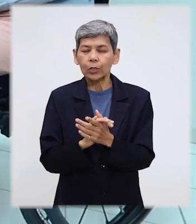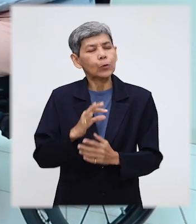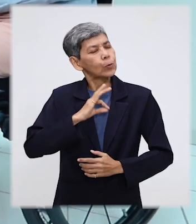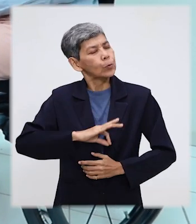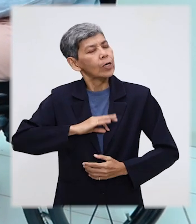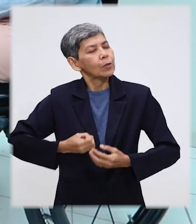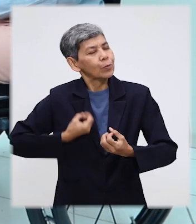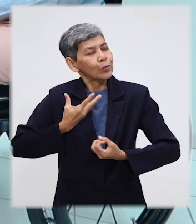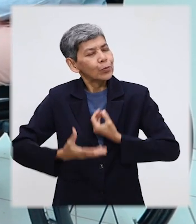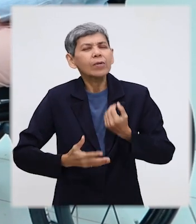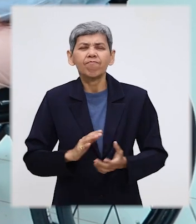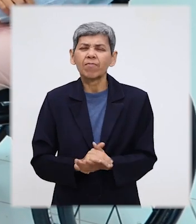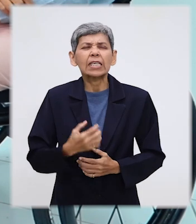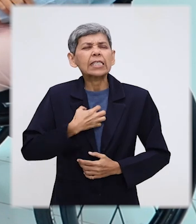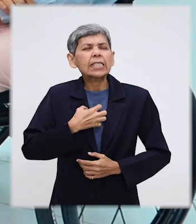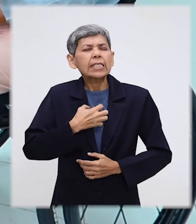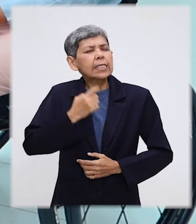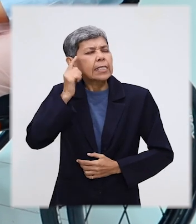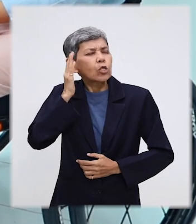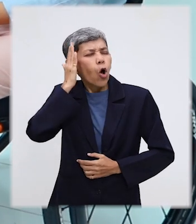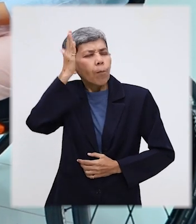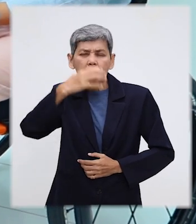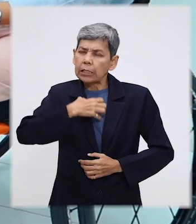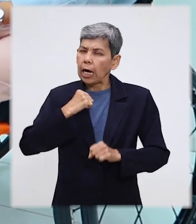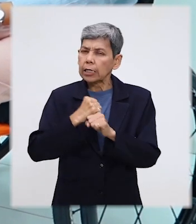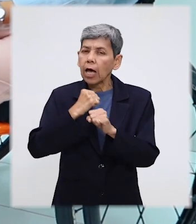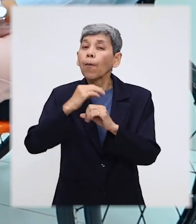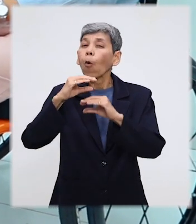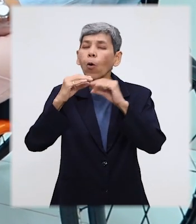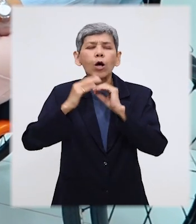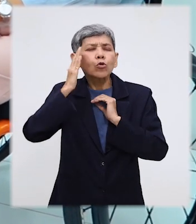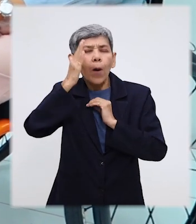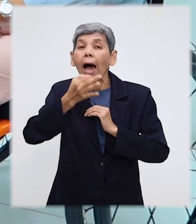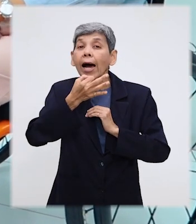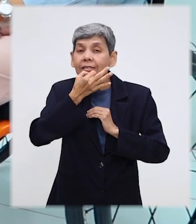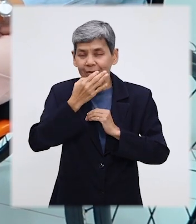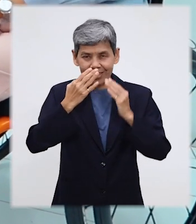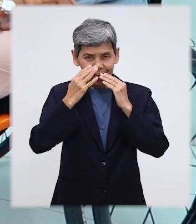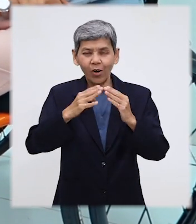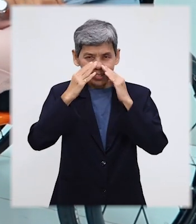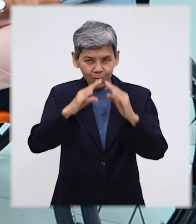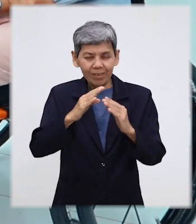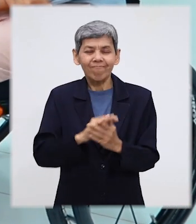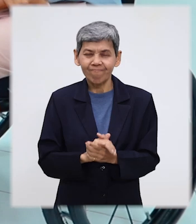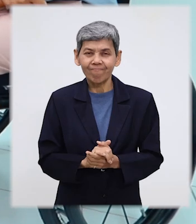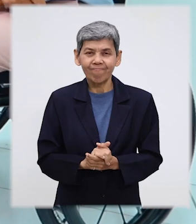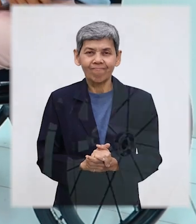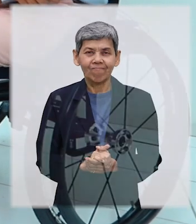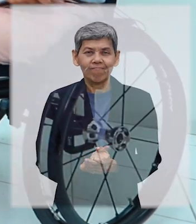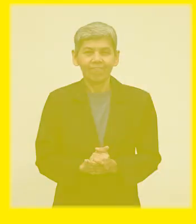ในใจถึงความคาดหวังเกี่ยวกับโปรเจกต์ที่ทำในอนาคตสำหรับอาชีพสำหรับคนพิการกันค่ะ ค่ะ